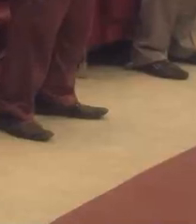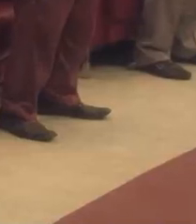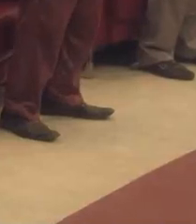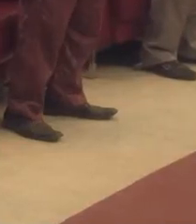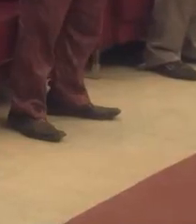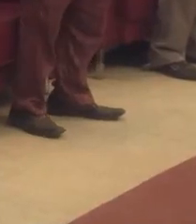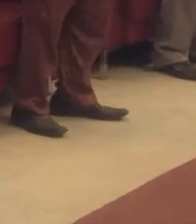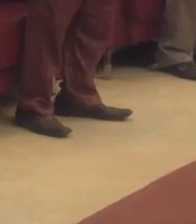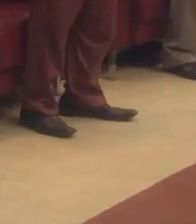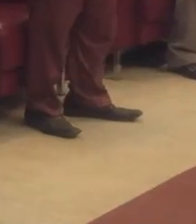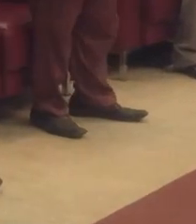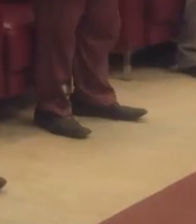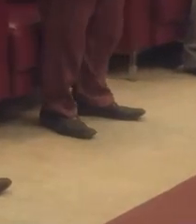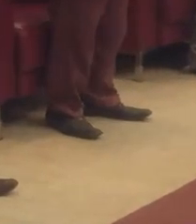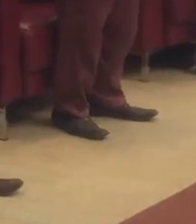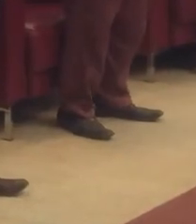Prions.